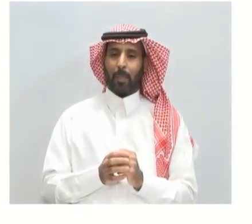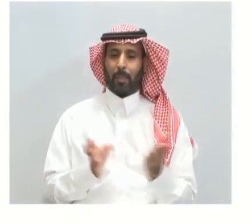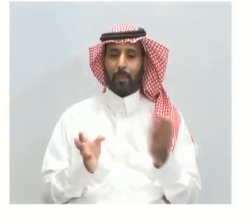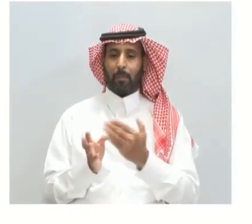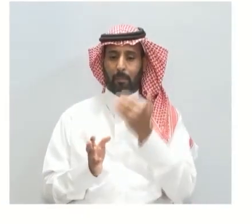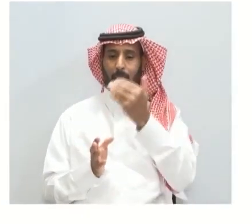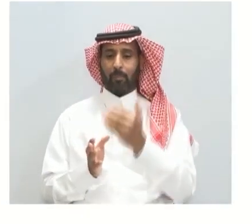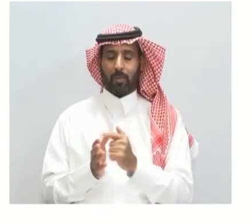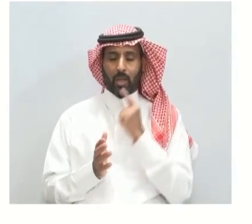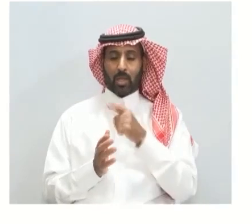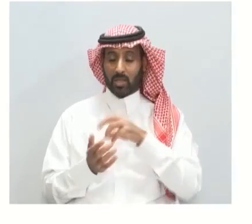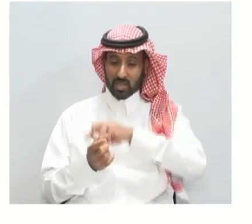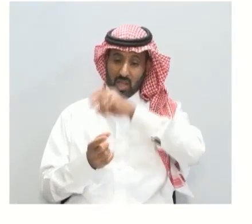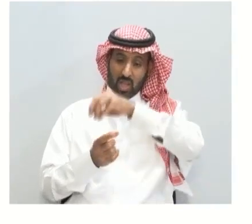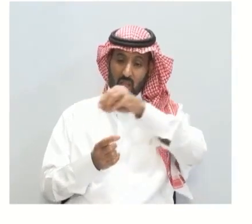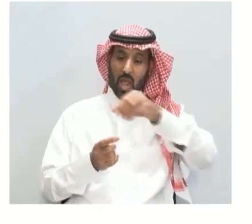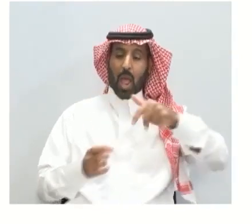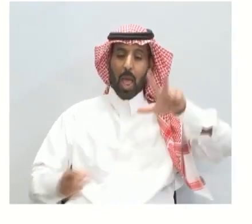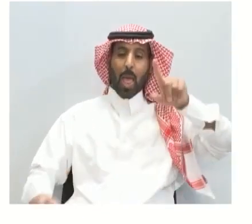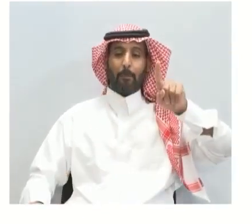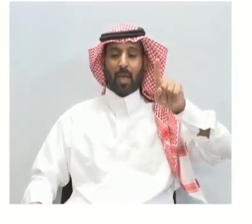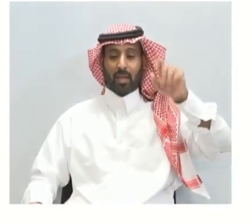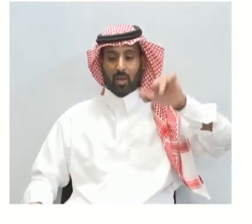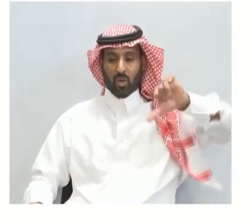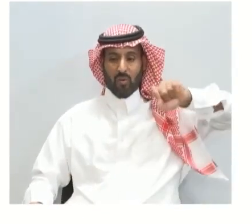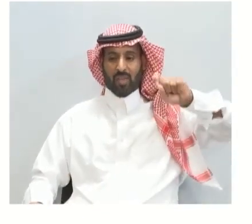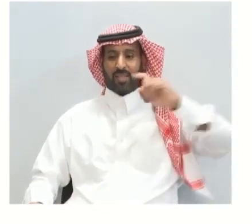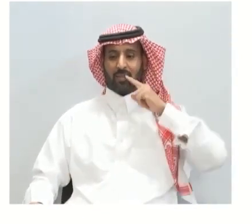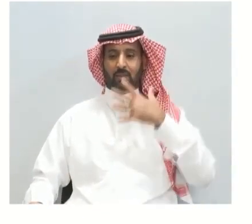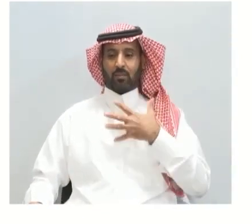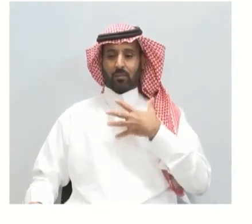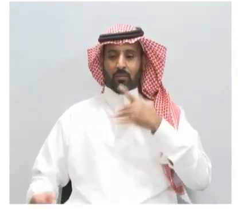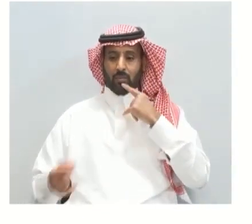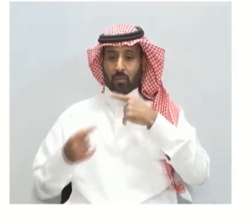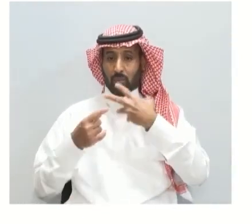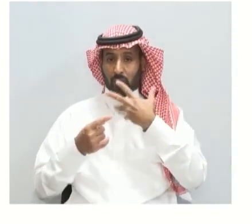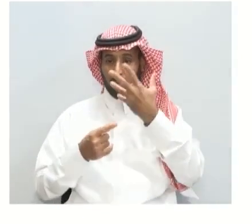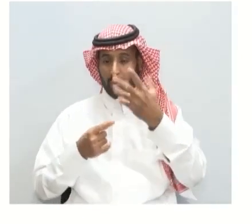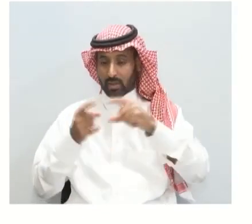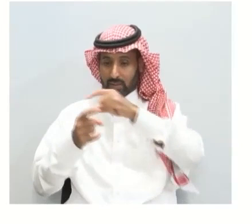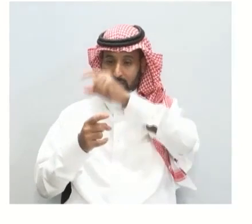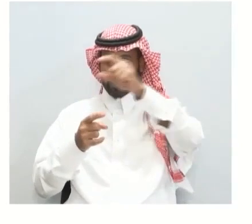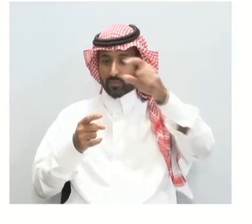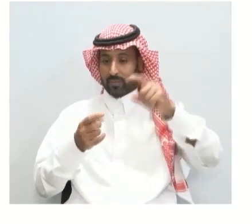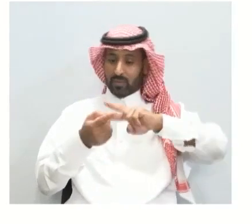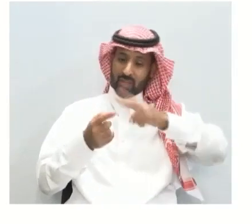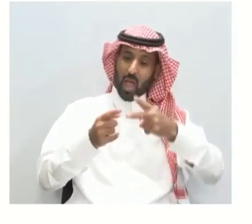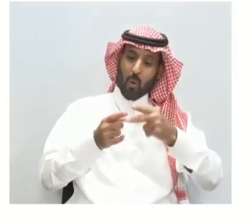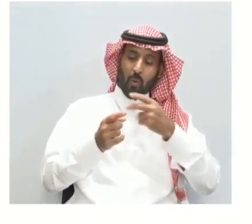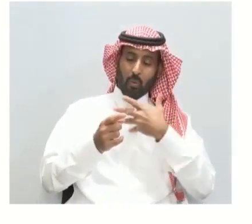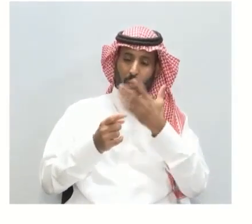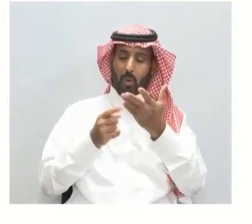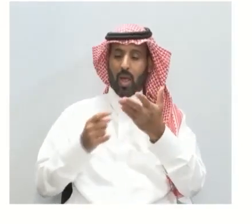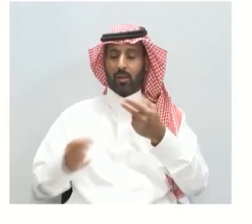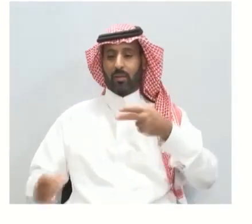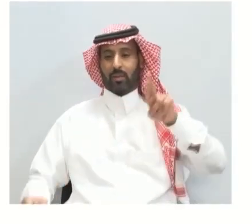الخليه ينتقل البيروفيت بوجود الاكسجين الى الحشوه في الميتوكندريا حيث يتحول الى ثاني اكسيد